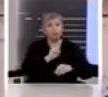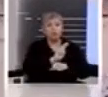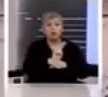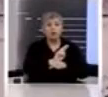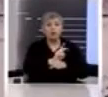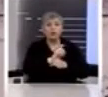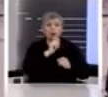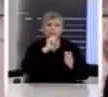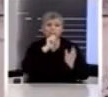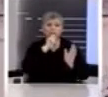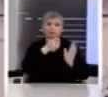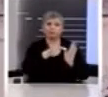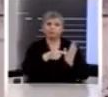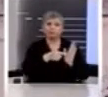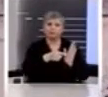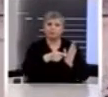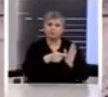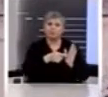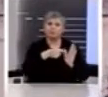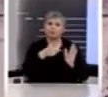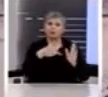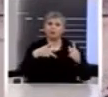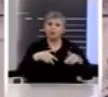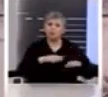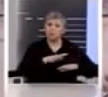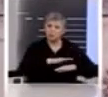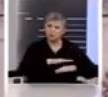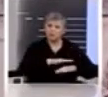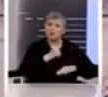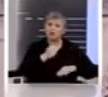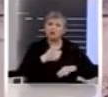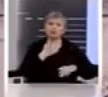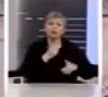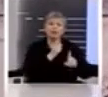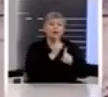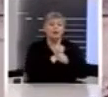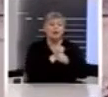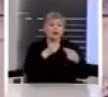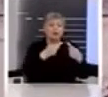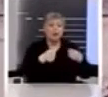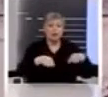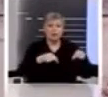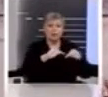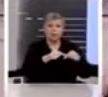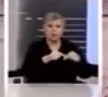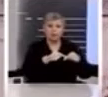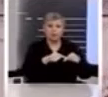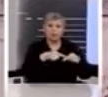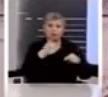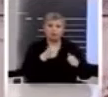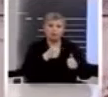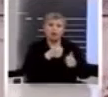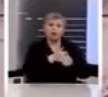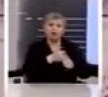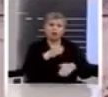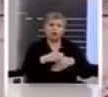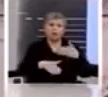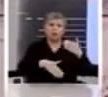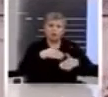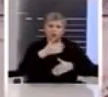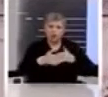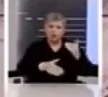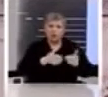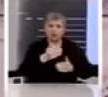από το ΓΕΘΑ και από το Υπουργείο του, μέσω μιας ειδικής επιτροπής που πάντοτε υπάρχει για να κάνει αυτό τον